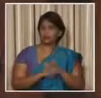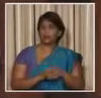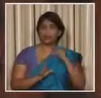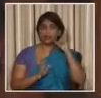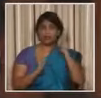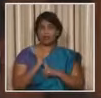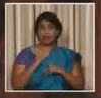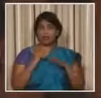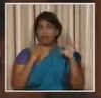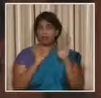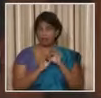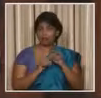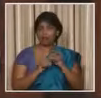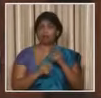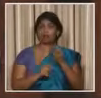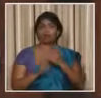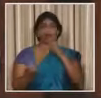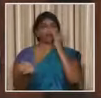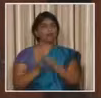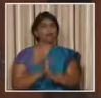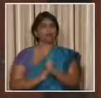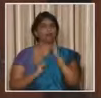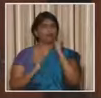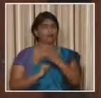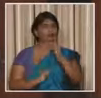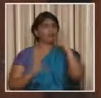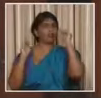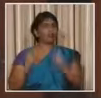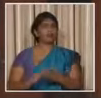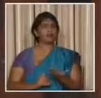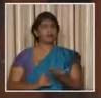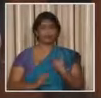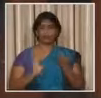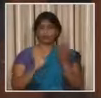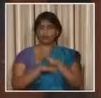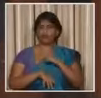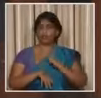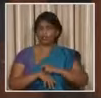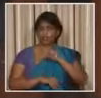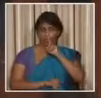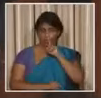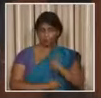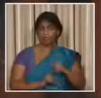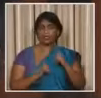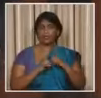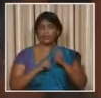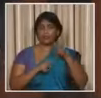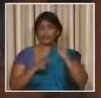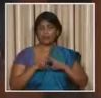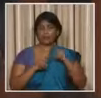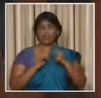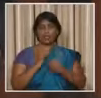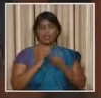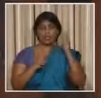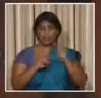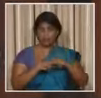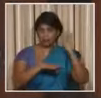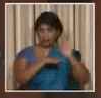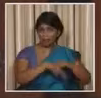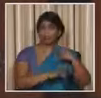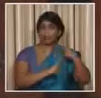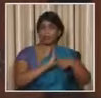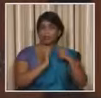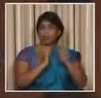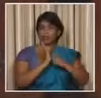කැසිනෝ ගහන්න යන මිනිස්සුන්ට තමයි සහනයක් මේ ආණ්ඩුව ලබා දෙන්නේ. අපි පහුගිය කාලෙදිත් කිව්වා මේ EPF ETF එකට අත දිනකොට මේ දේශීය